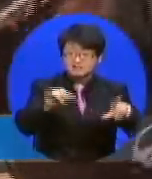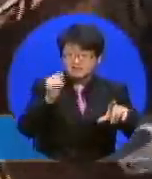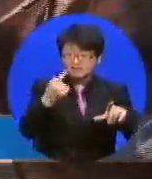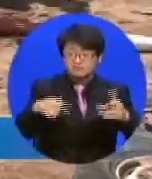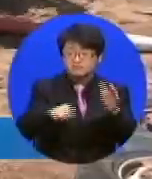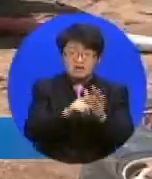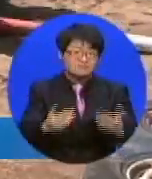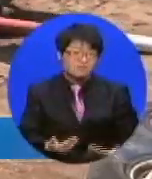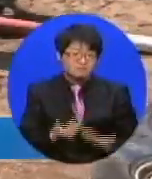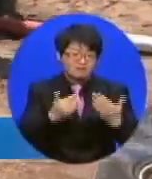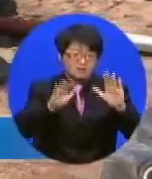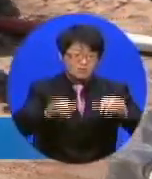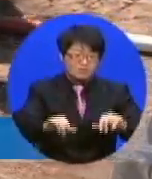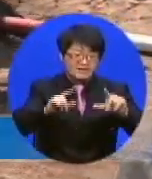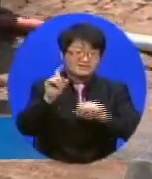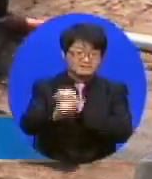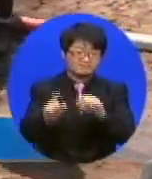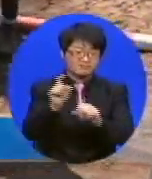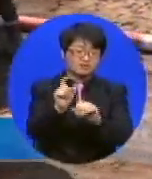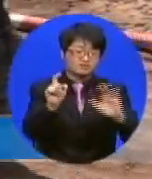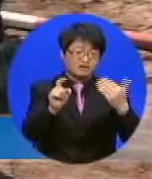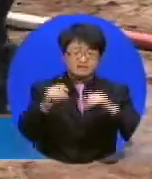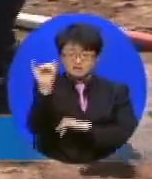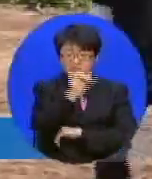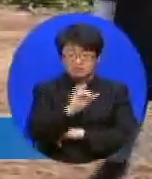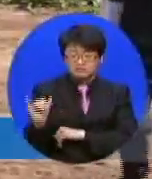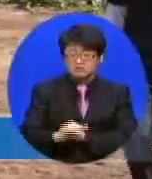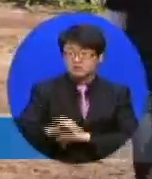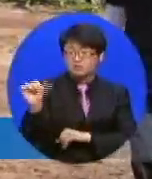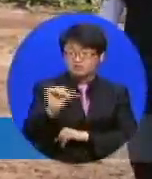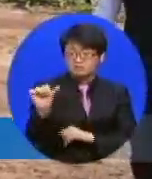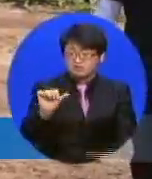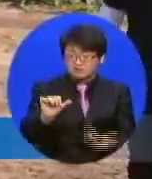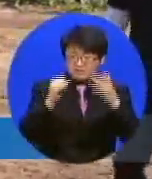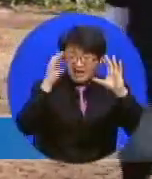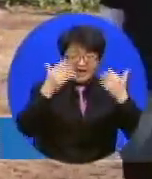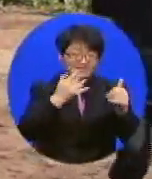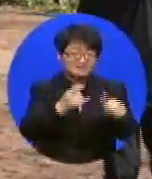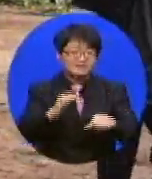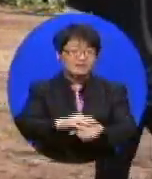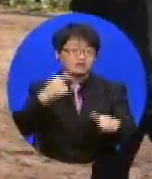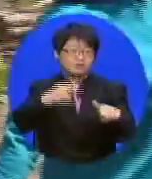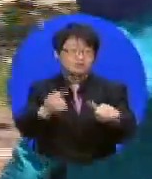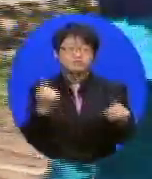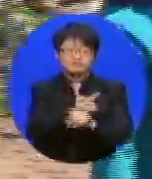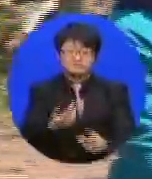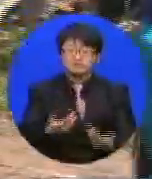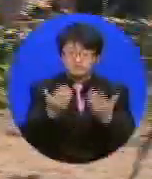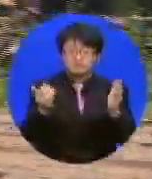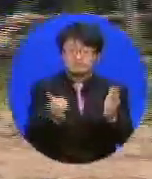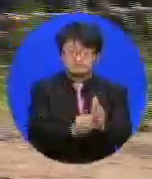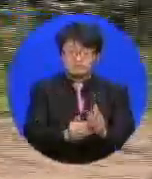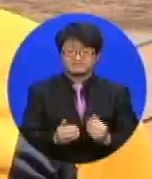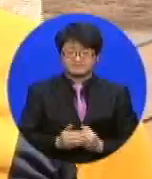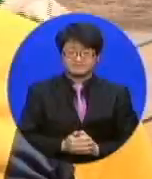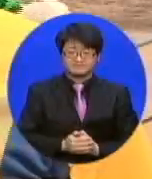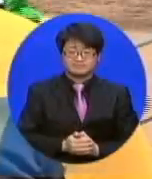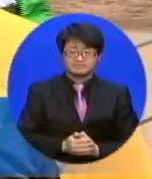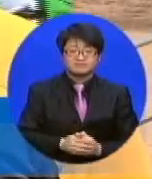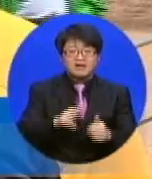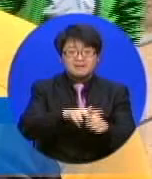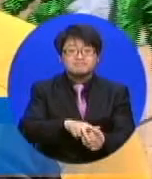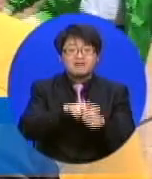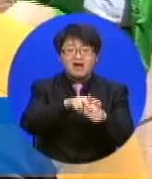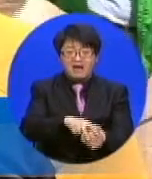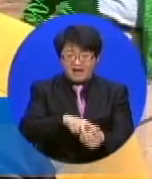시작한 봉사가 올해로 10년째가 돼 전국에서 5천 명이 넘는 어린이들에게 교육과 치료를 했습니다. 말이라는